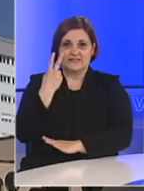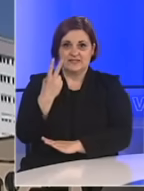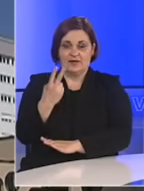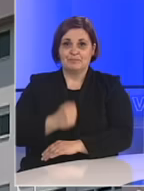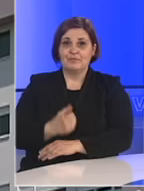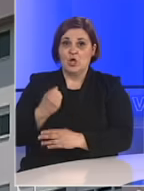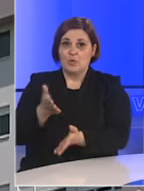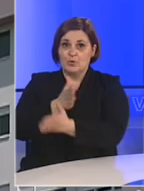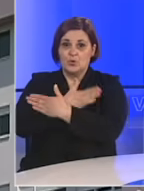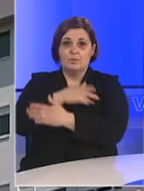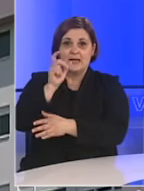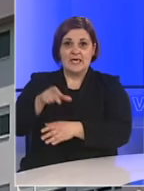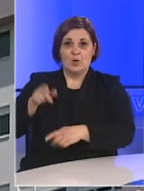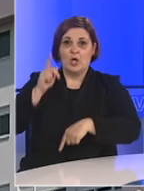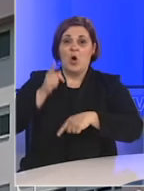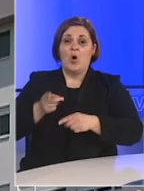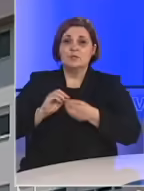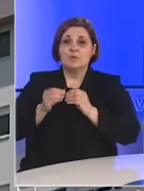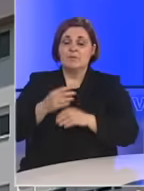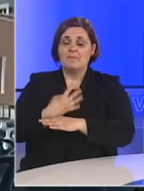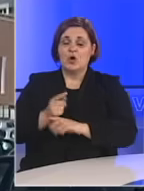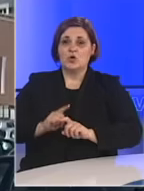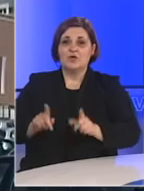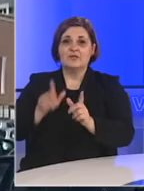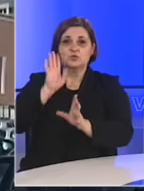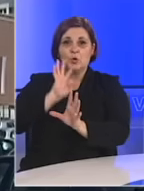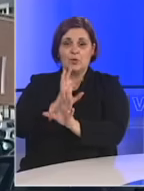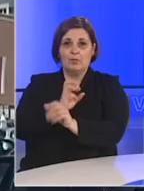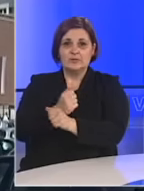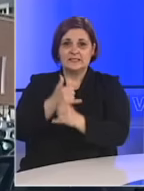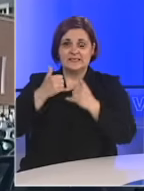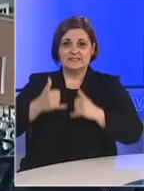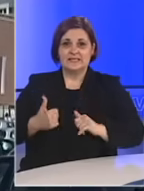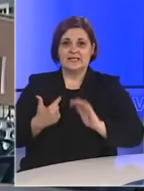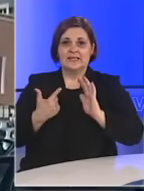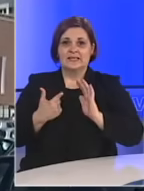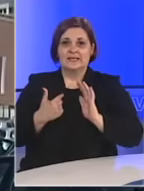42. Broj umrlih osoba od posljedica koronavirusa u Bosni i Hercegovini iznosi